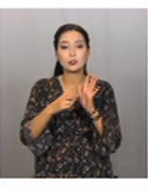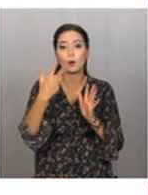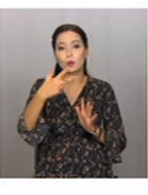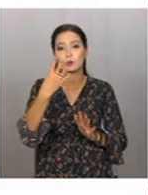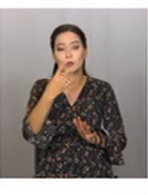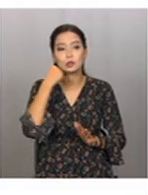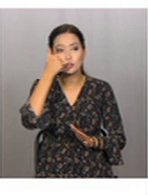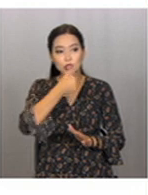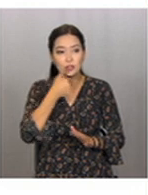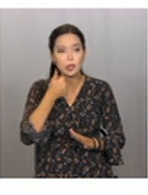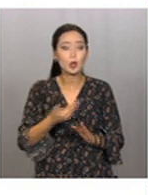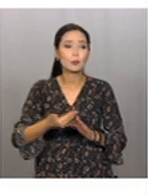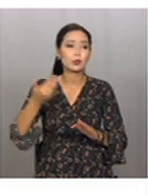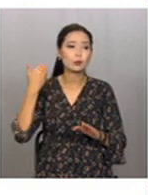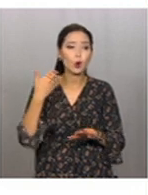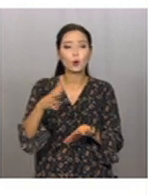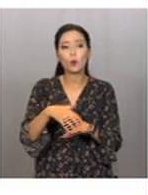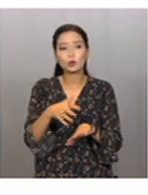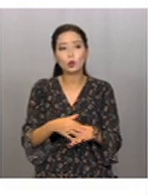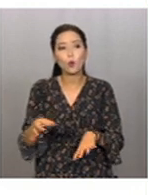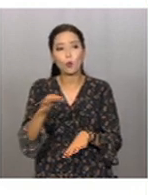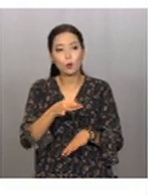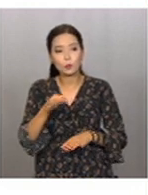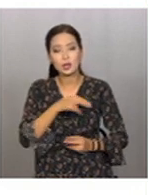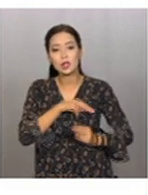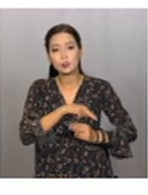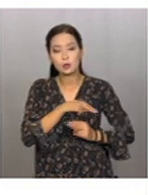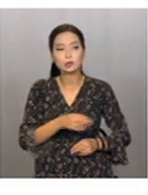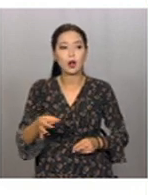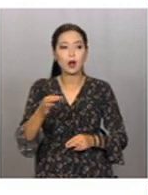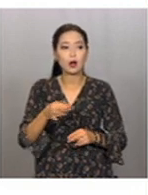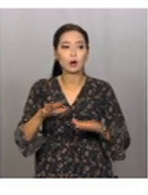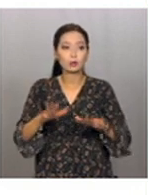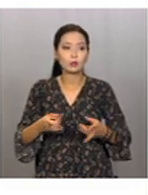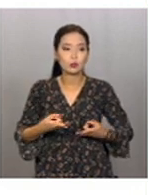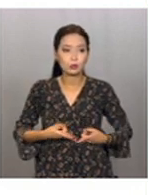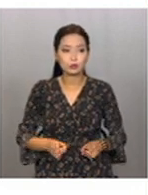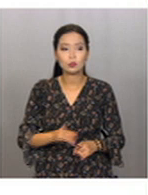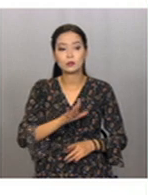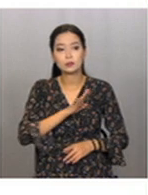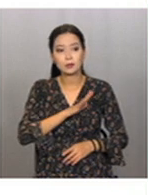1834 жылы бұрынғы Көкшетау облысы Еңбекшілер ауданда дүниеге келген.